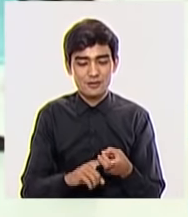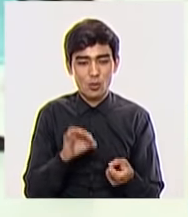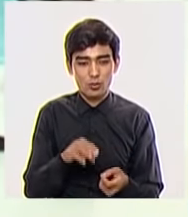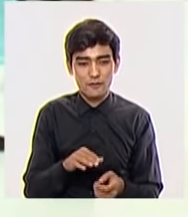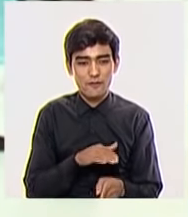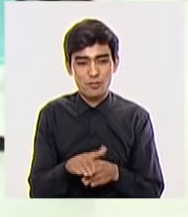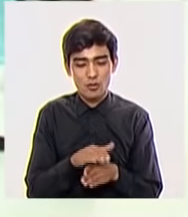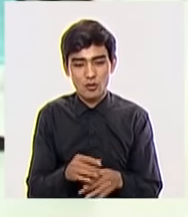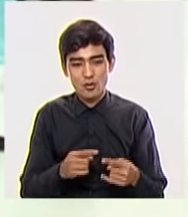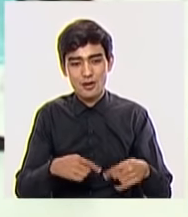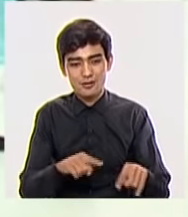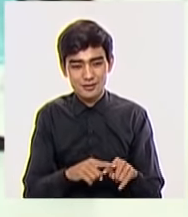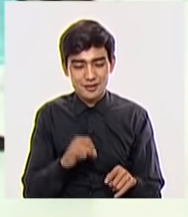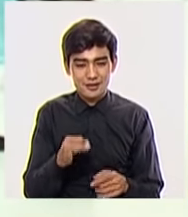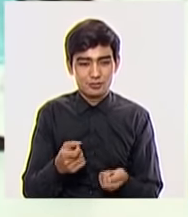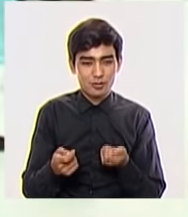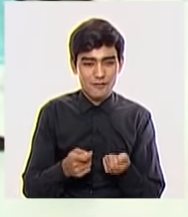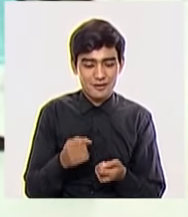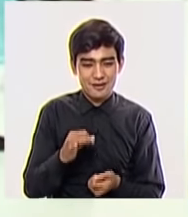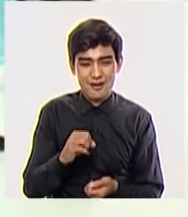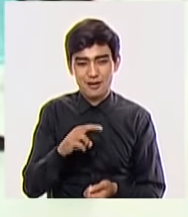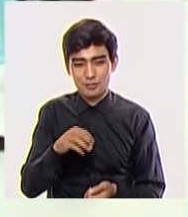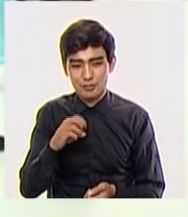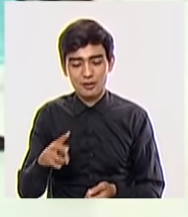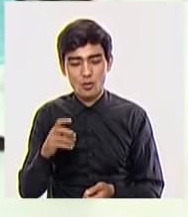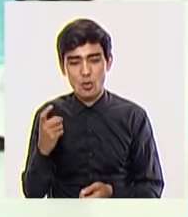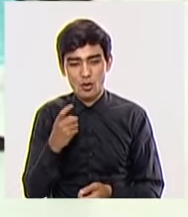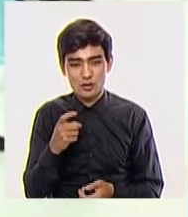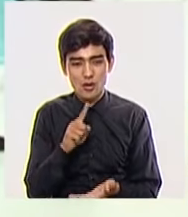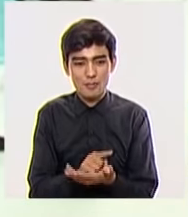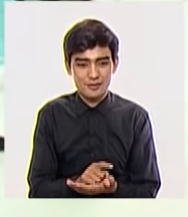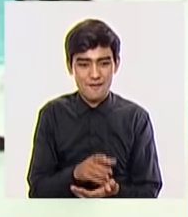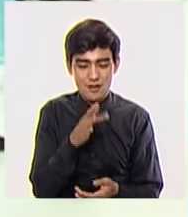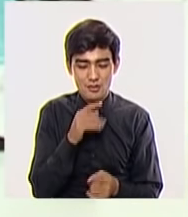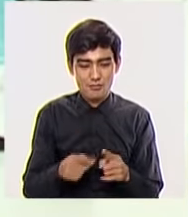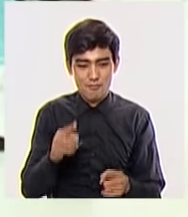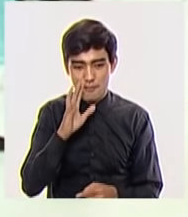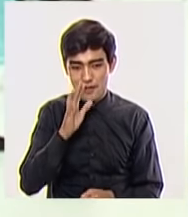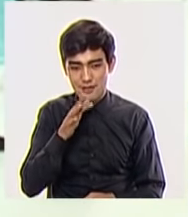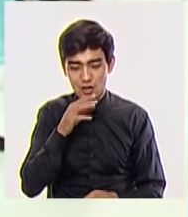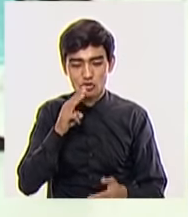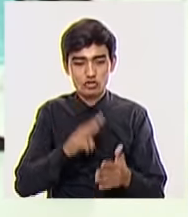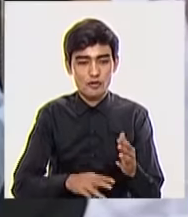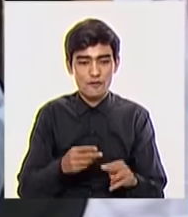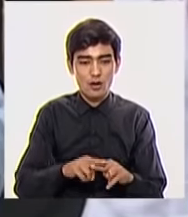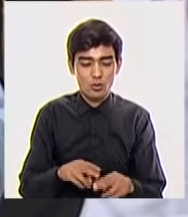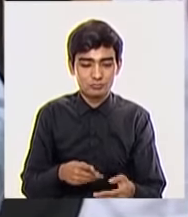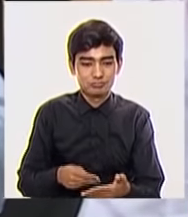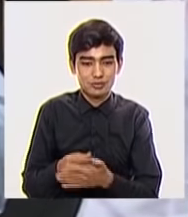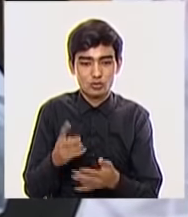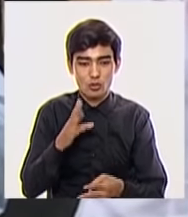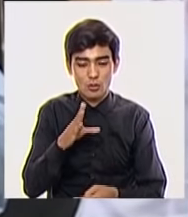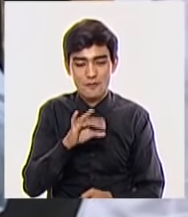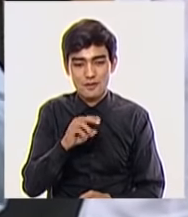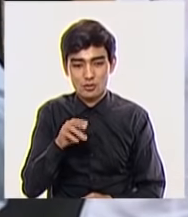выполнением организационно-распорядительных и административно-хозяйственных обязанностей на срок 5 лет. Штраф, который должен выплатить